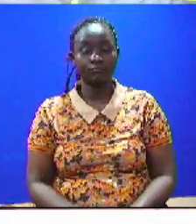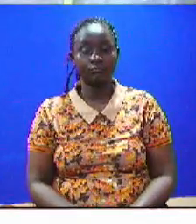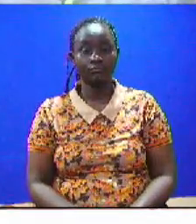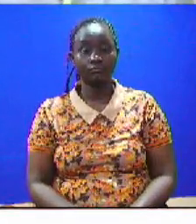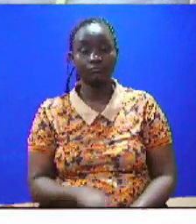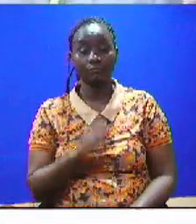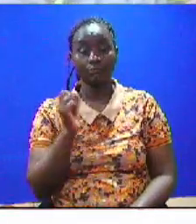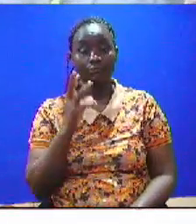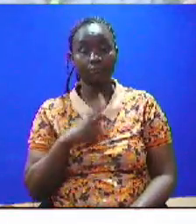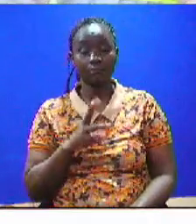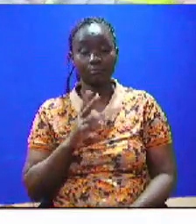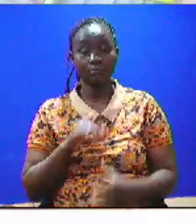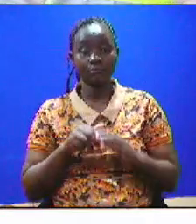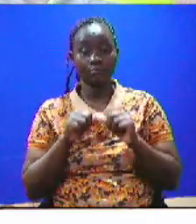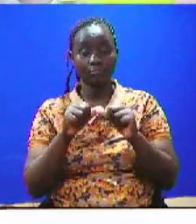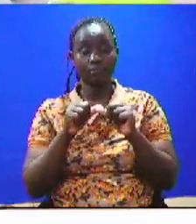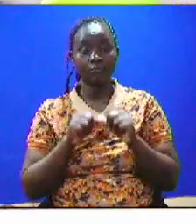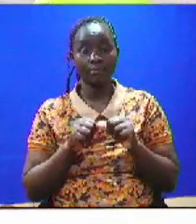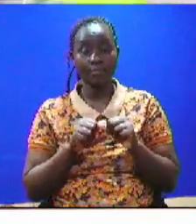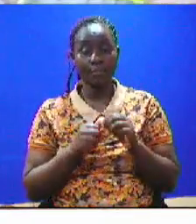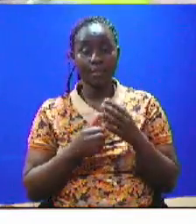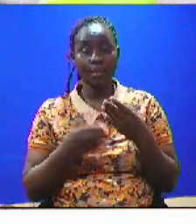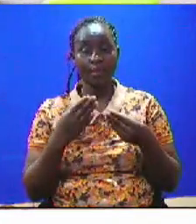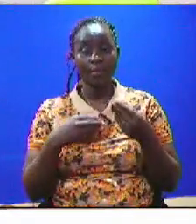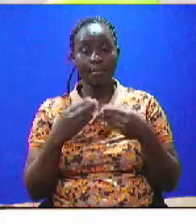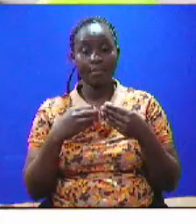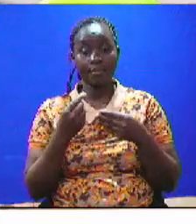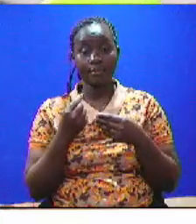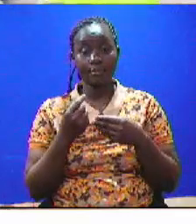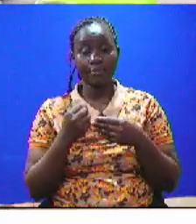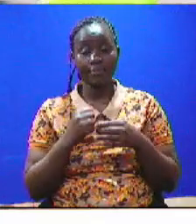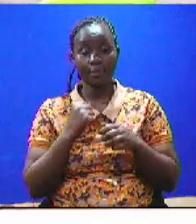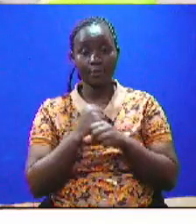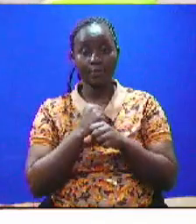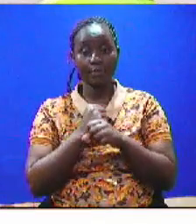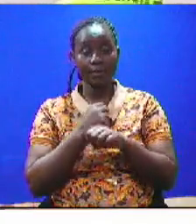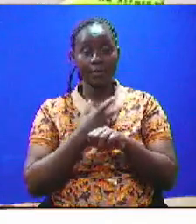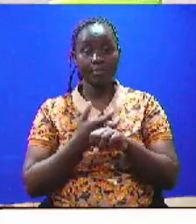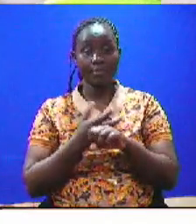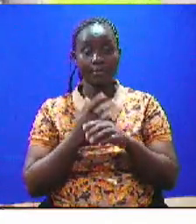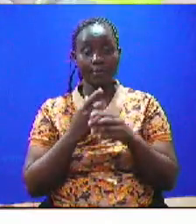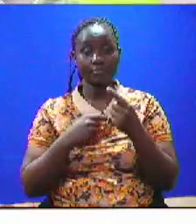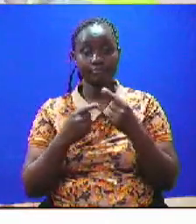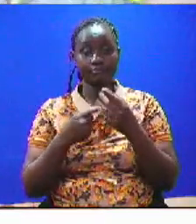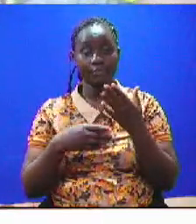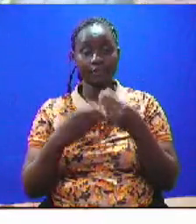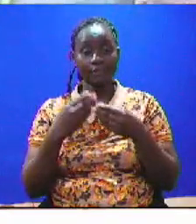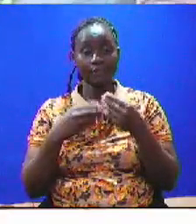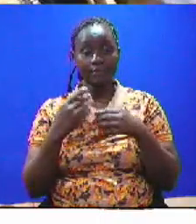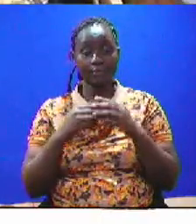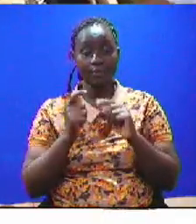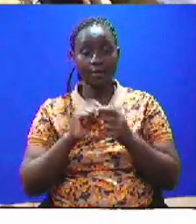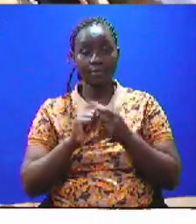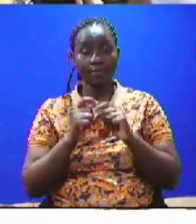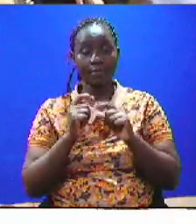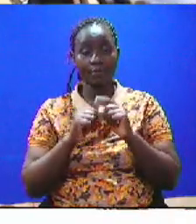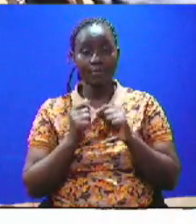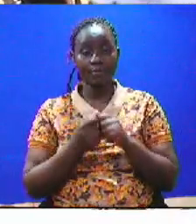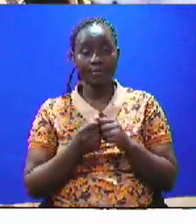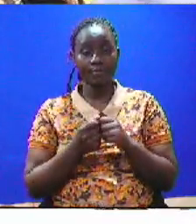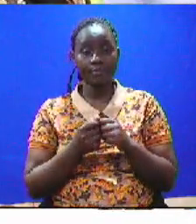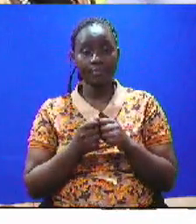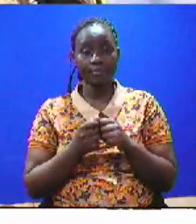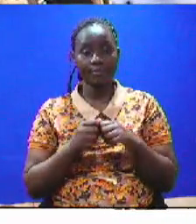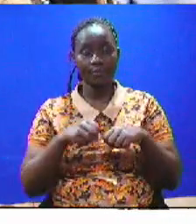Enjira ya moyo kwe gendere ya buna aba onchuli ya bakaba keno kukurumu kia aso onchuli ya wakila lituko. Aba na boda boda